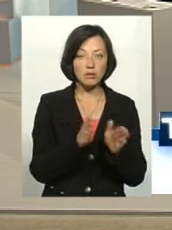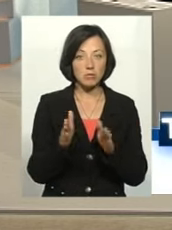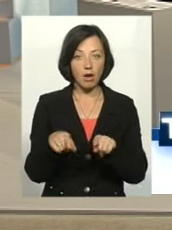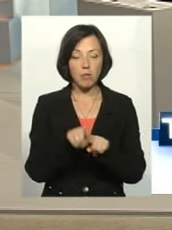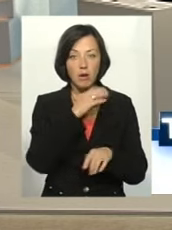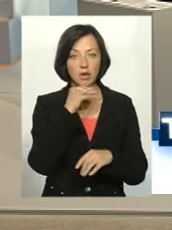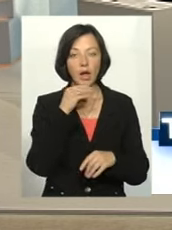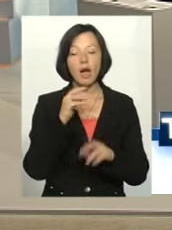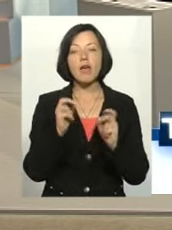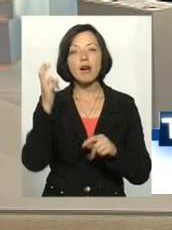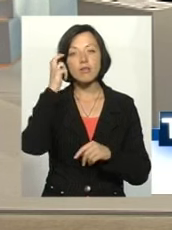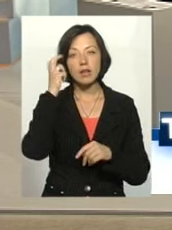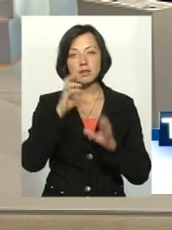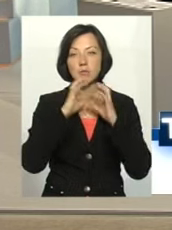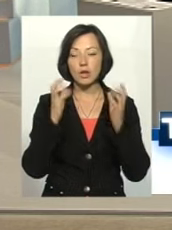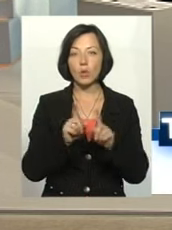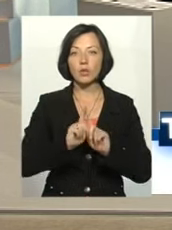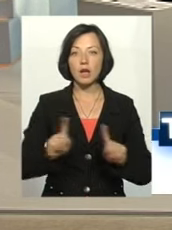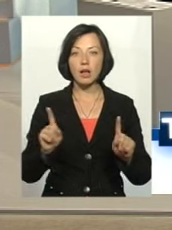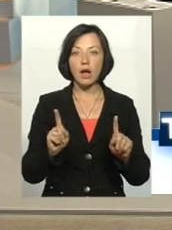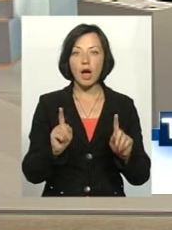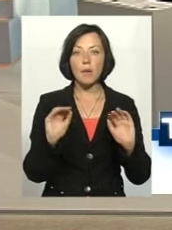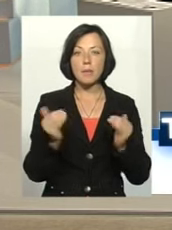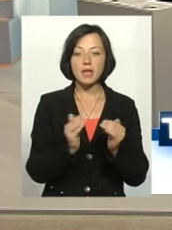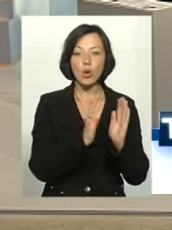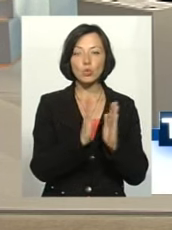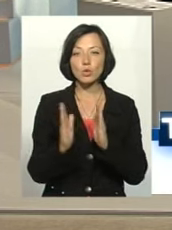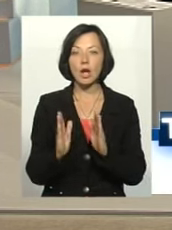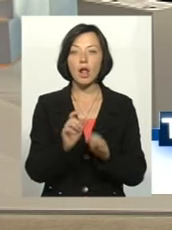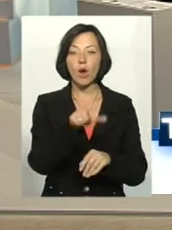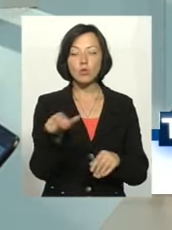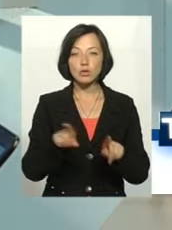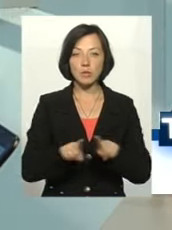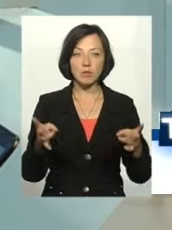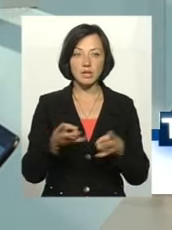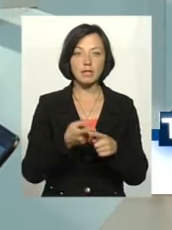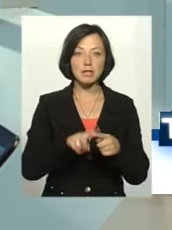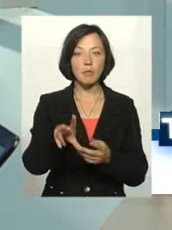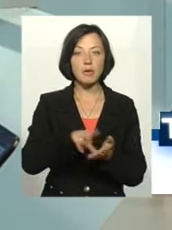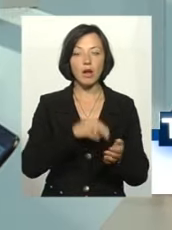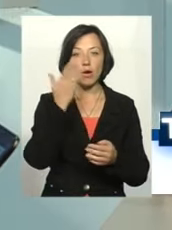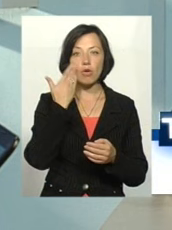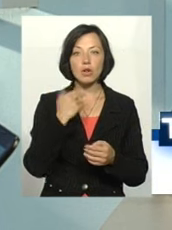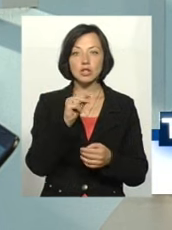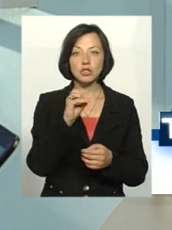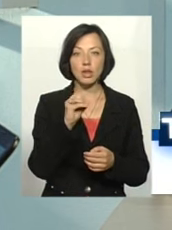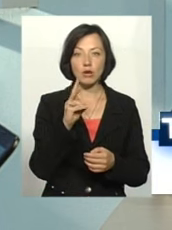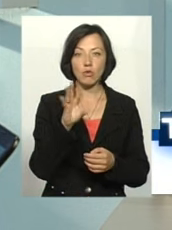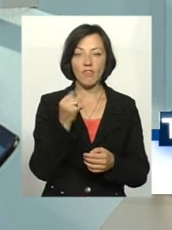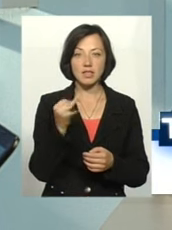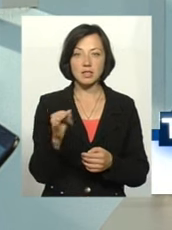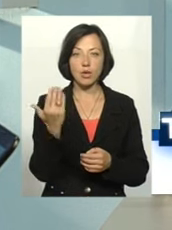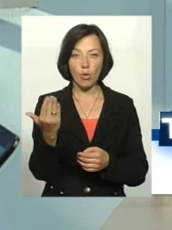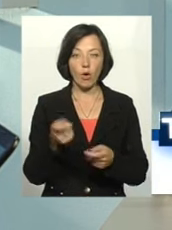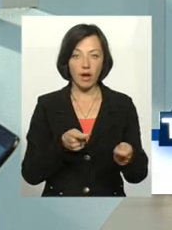в Києві, як зберігли унікальний міні-гуртожиток для людей з особливими потребами. Це просто приклад, коли Черновецький, за